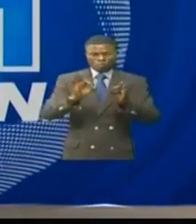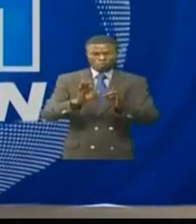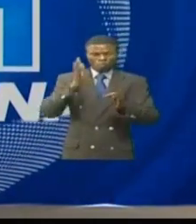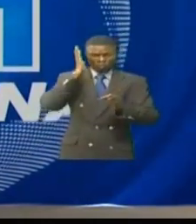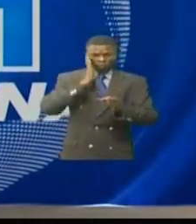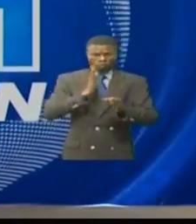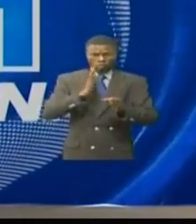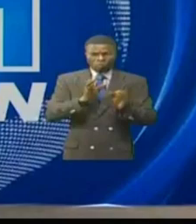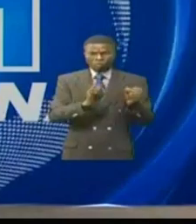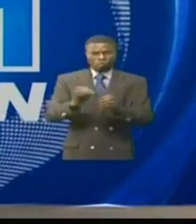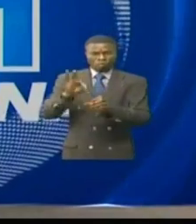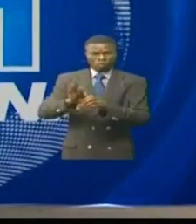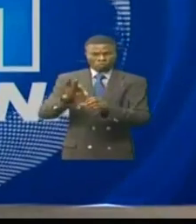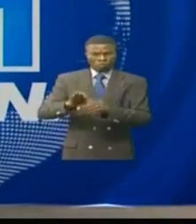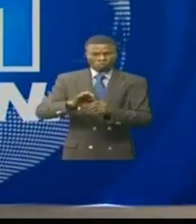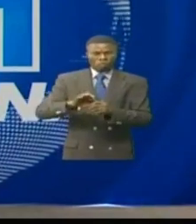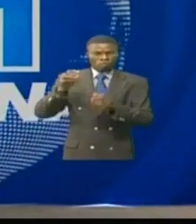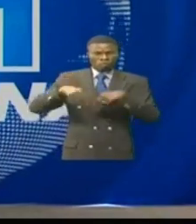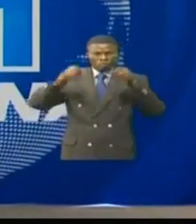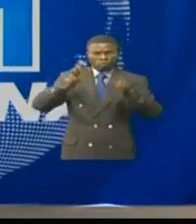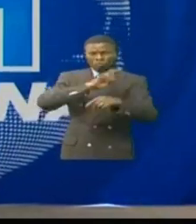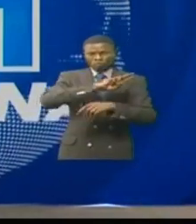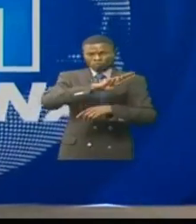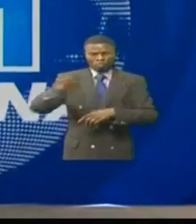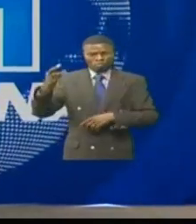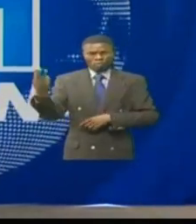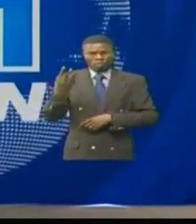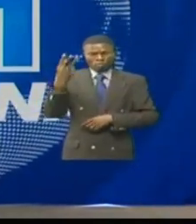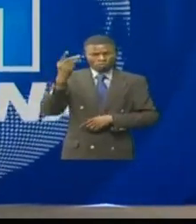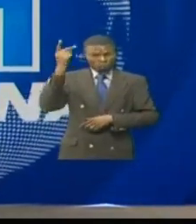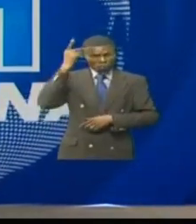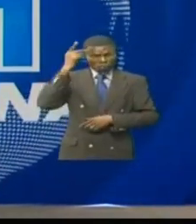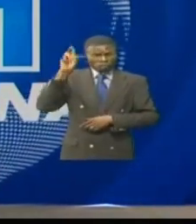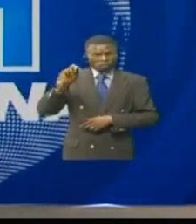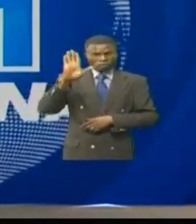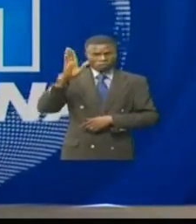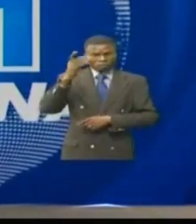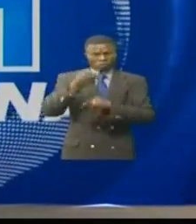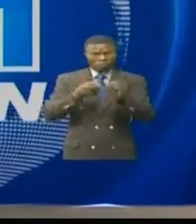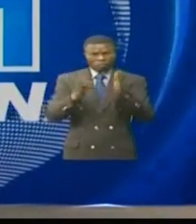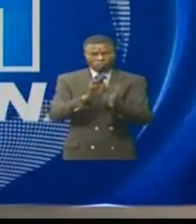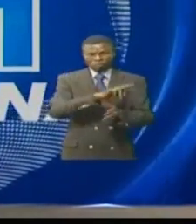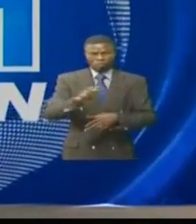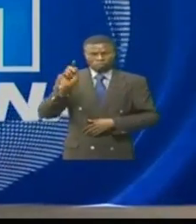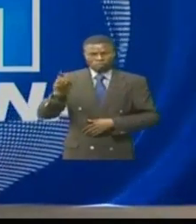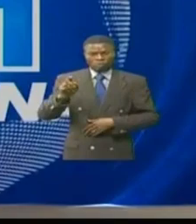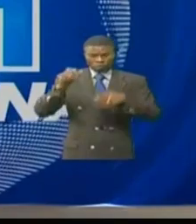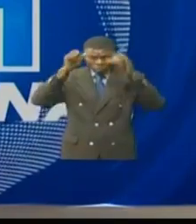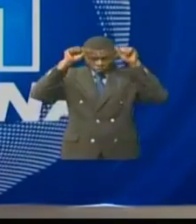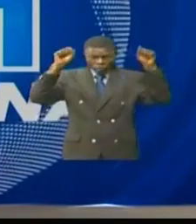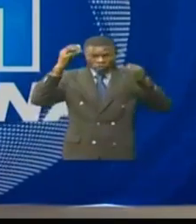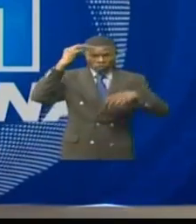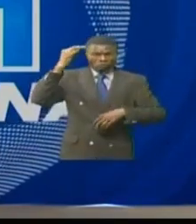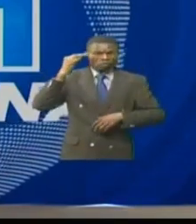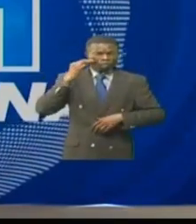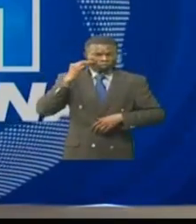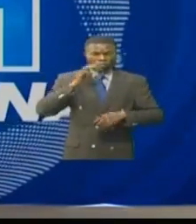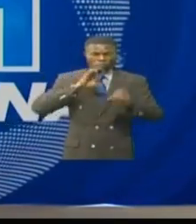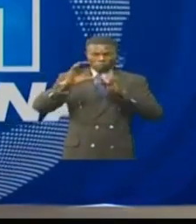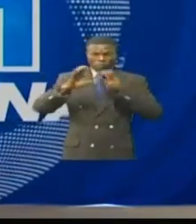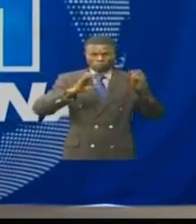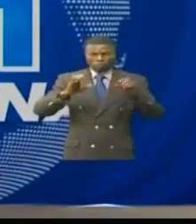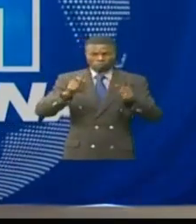bonne tenue des élections en 2023. Fait à Kinshasa le 25 octobre 2023, Patrick Muyaya Katembwe, ministre de